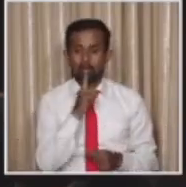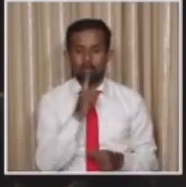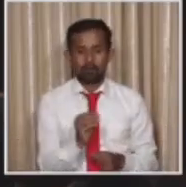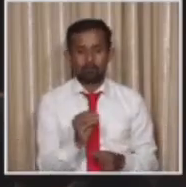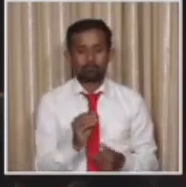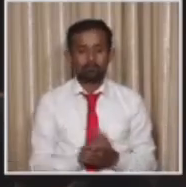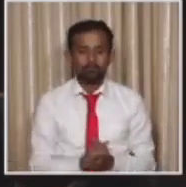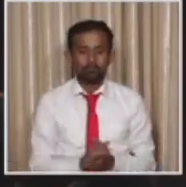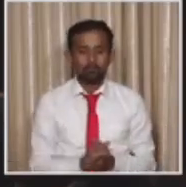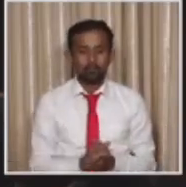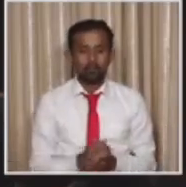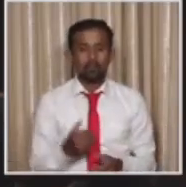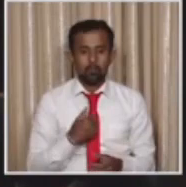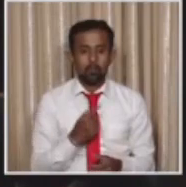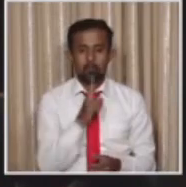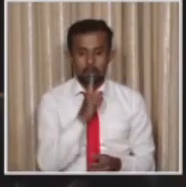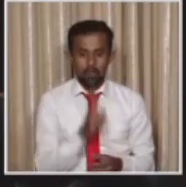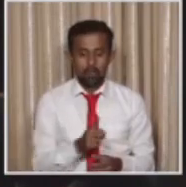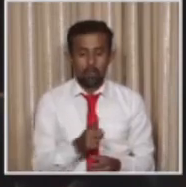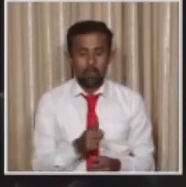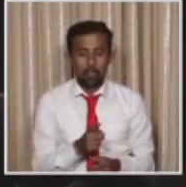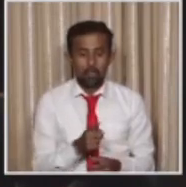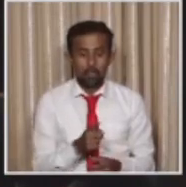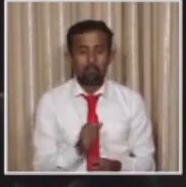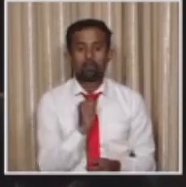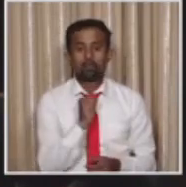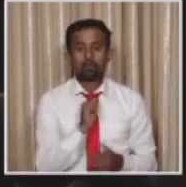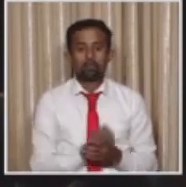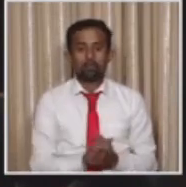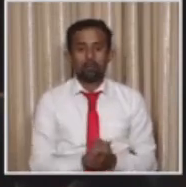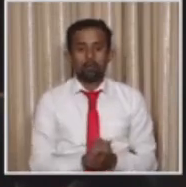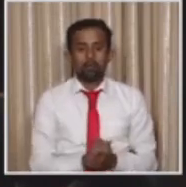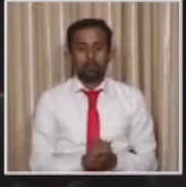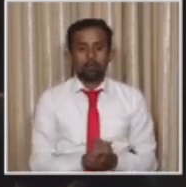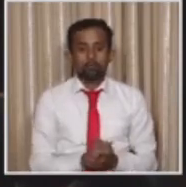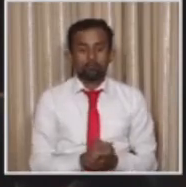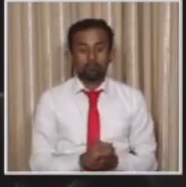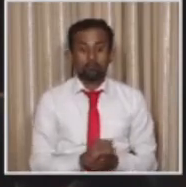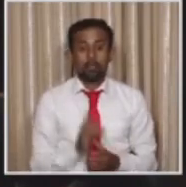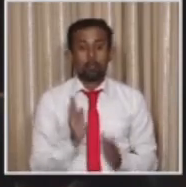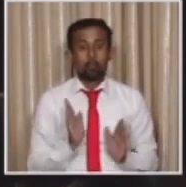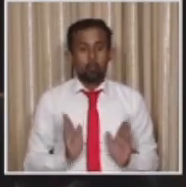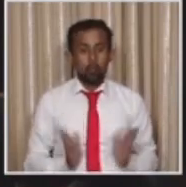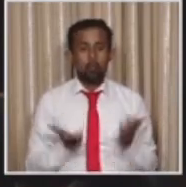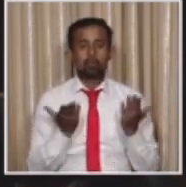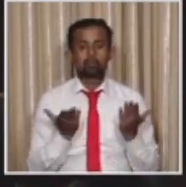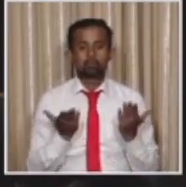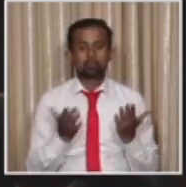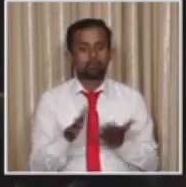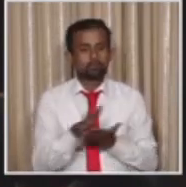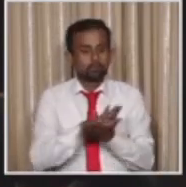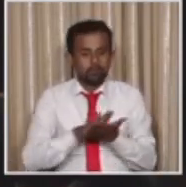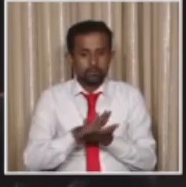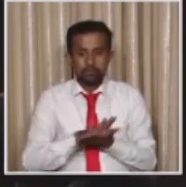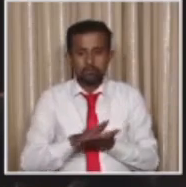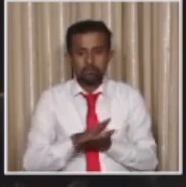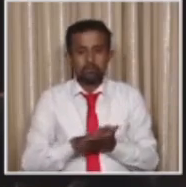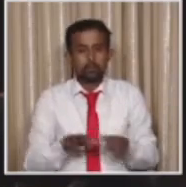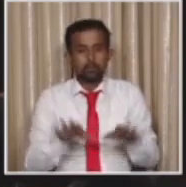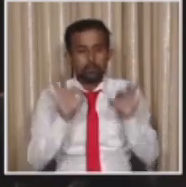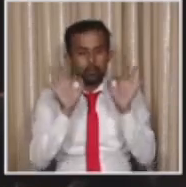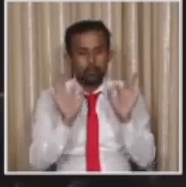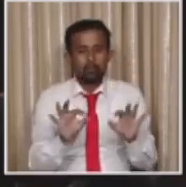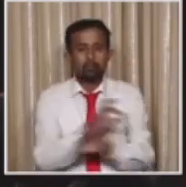හැබැයි මම මේ කියන කාරණේ වැදගත් වෙන්නේ වෙන එකක් හින්දා නෙමෙයි. මේකේ මුල ඉඳලා කිසිදු ආකාරයක